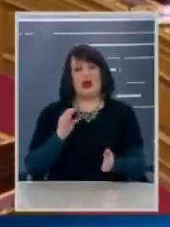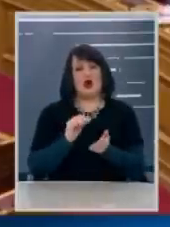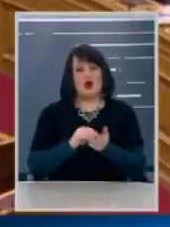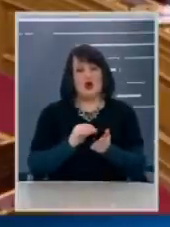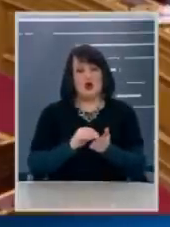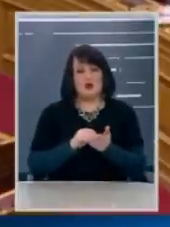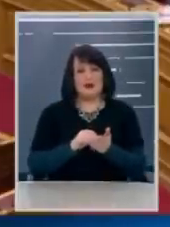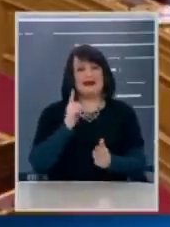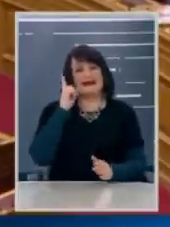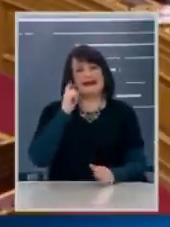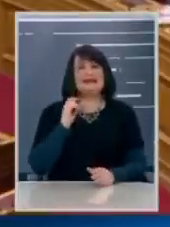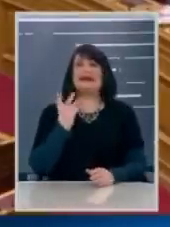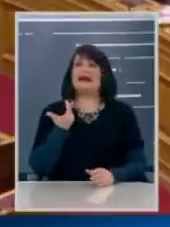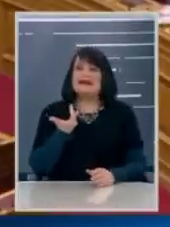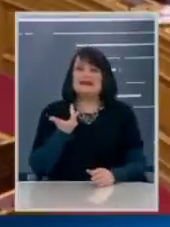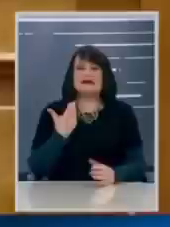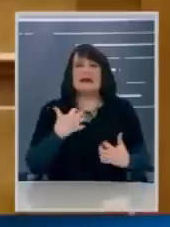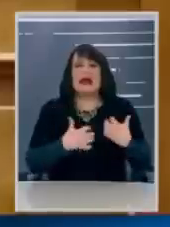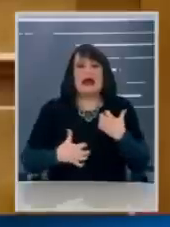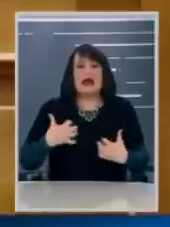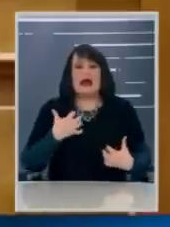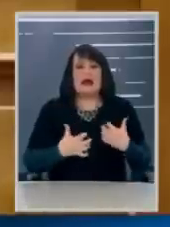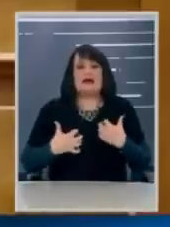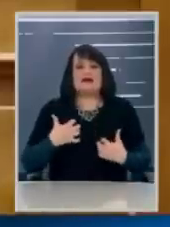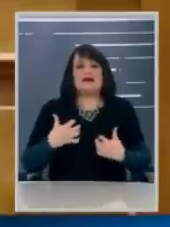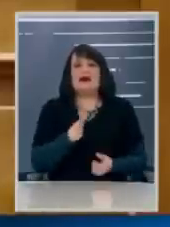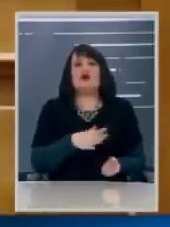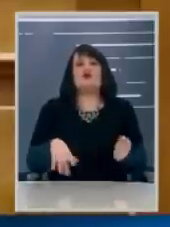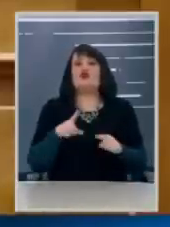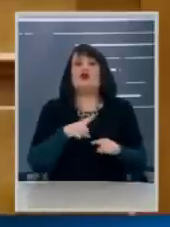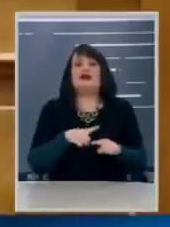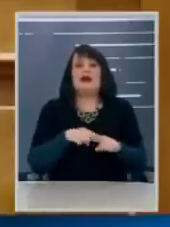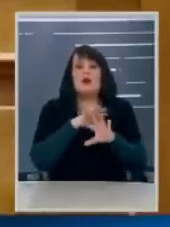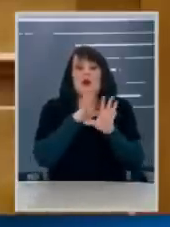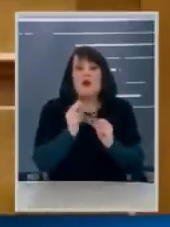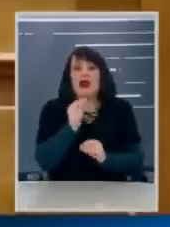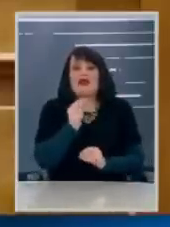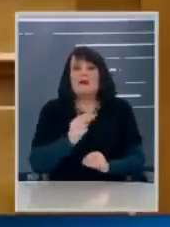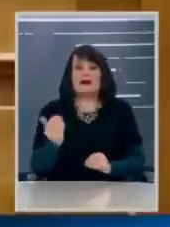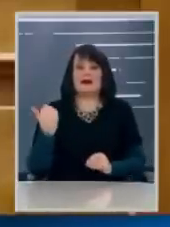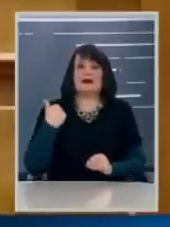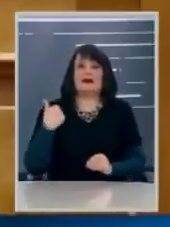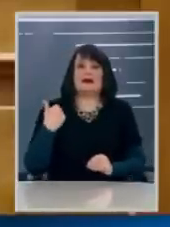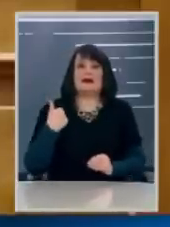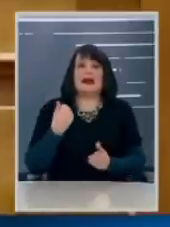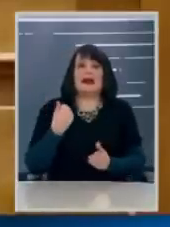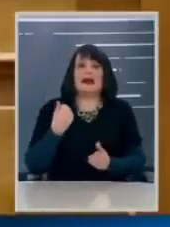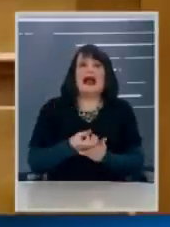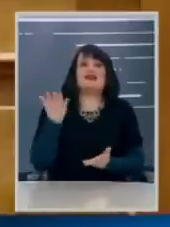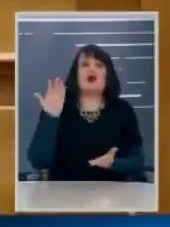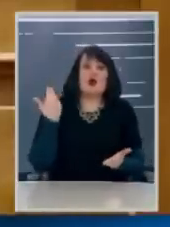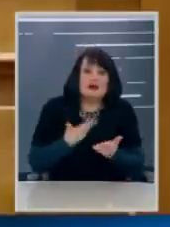να ξέρετε ότι υπάρχει ανησυχία ανά το Πανελλήνιον με όλα αυτά. Με ρωτούνε, θα κλείσουν οι αξιολογήσεις.